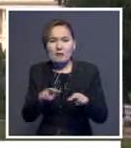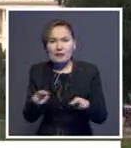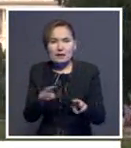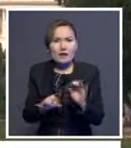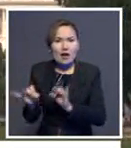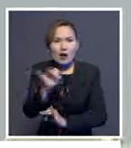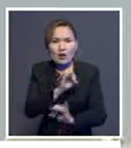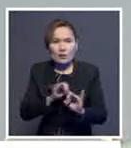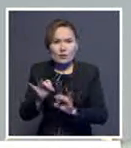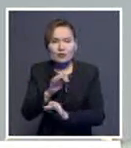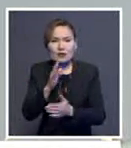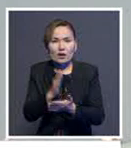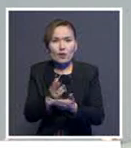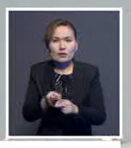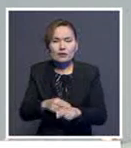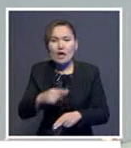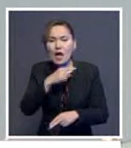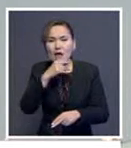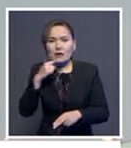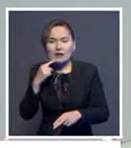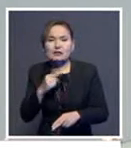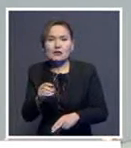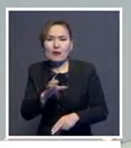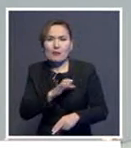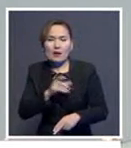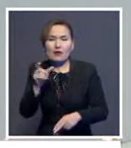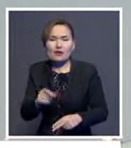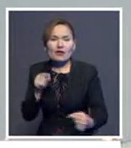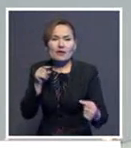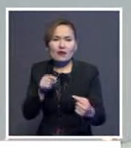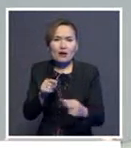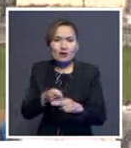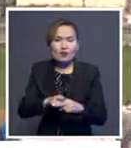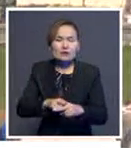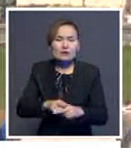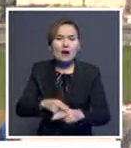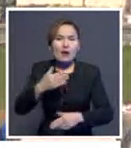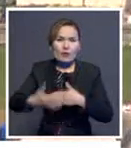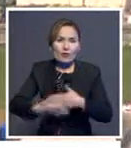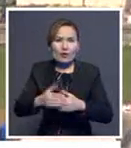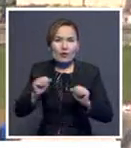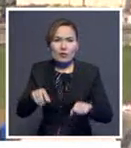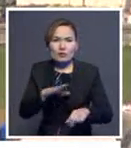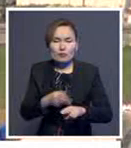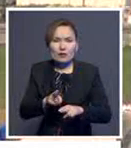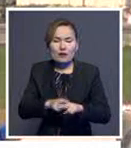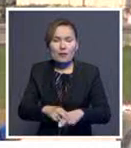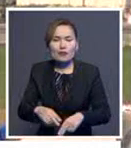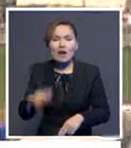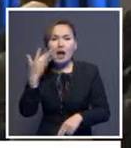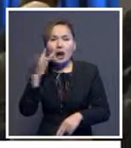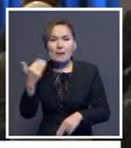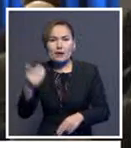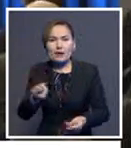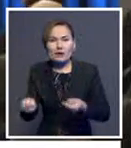банк қызметі палаталарында қаралғаннан кейін Ресей элитасына қарсы нақты шаралар қолданылуы мүмкін. Ал Ақ үйдің баспасөз